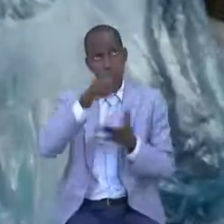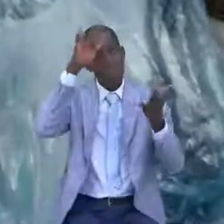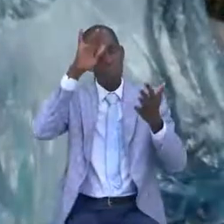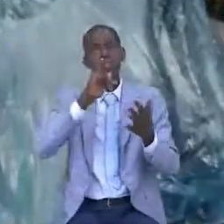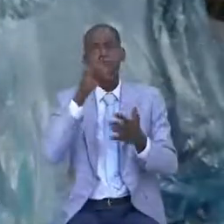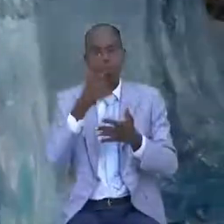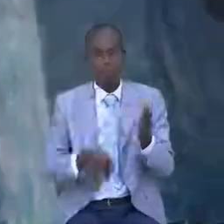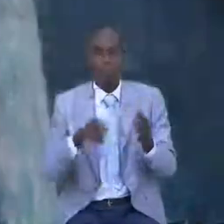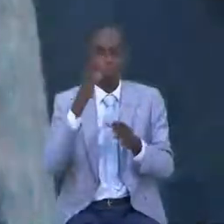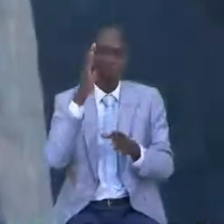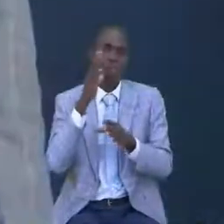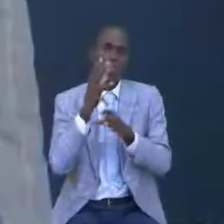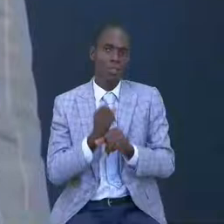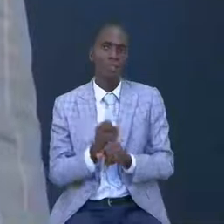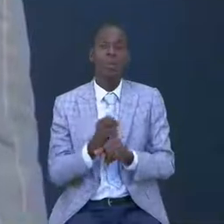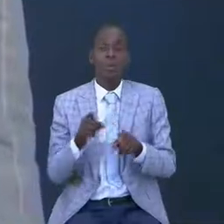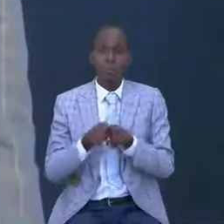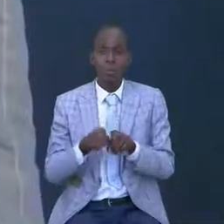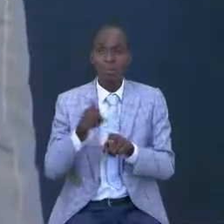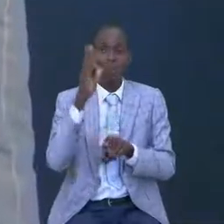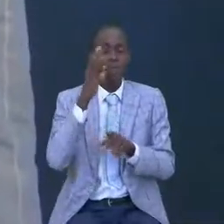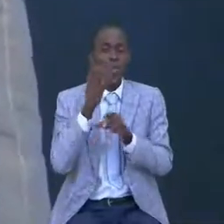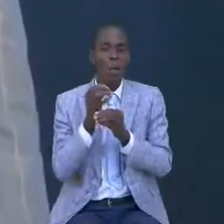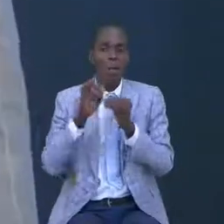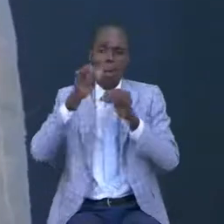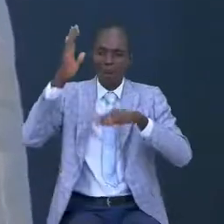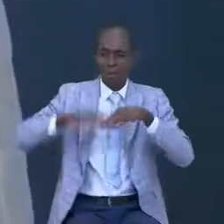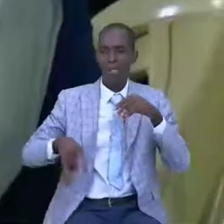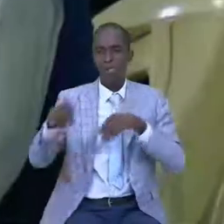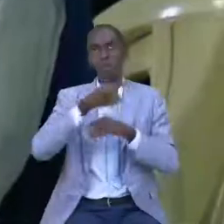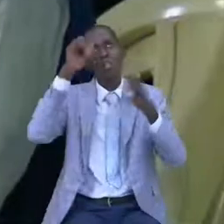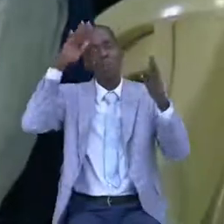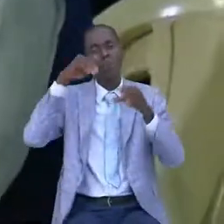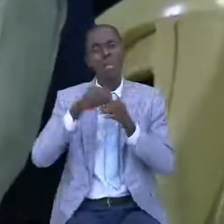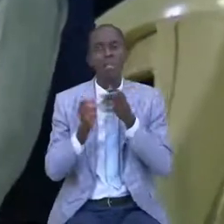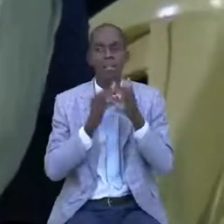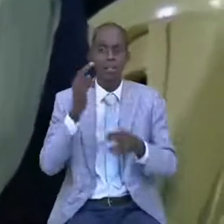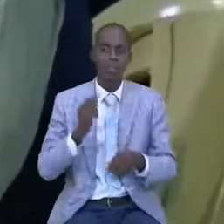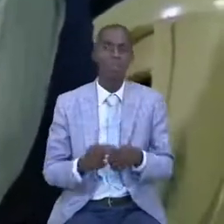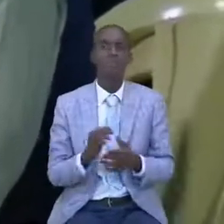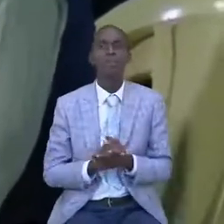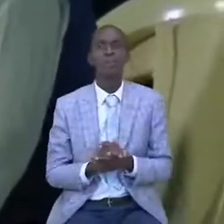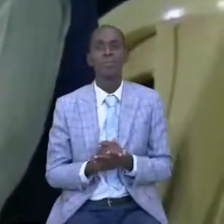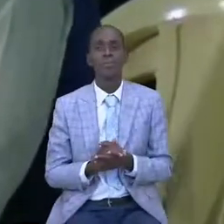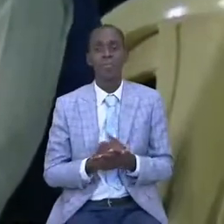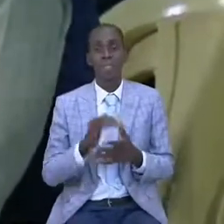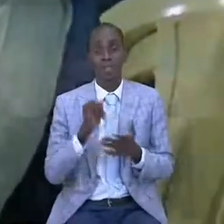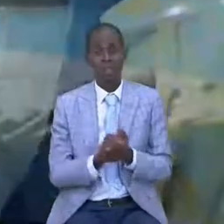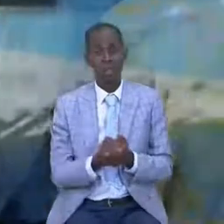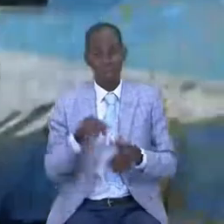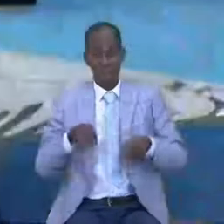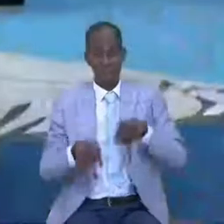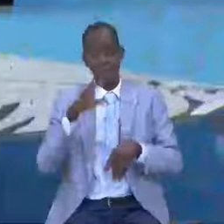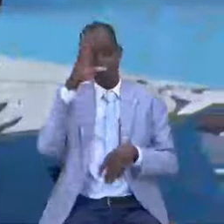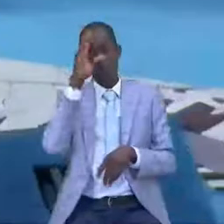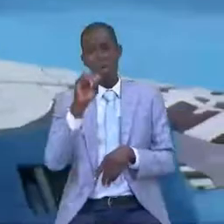quelque chose y a-t-il quelqu'un ici qui espère quelque chose? Ce que tu espères, tu auras plus